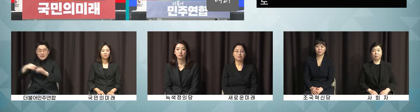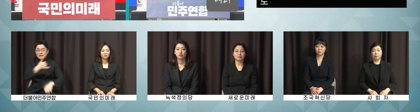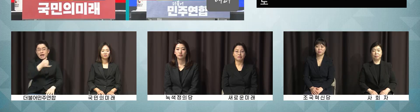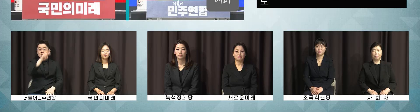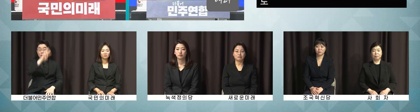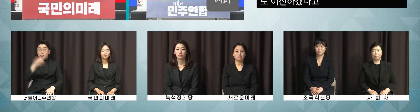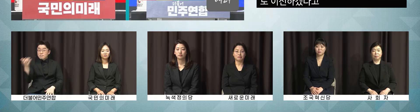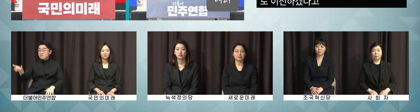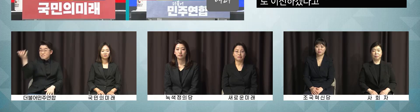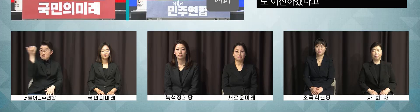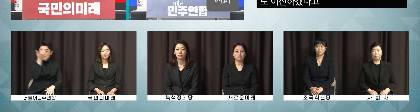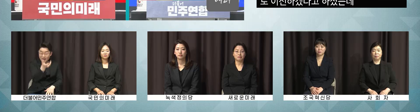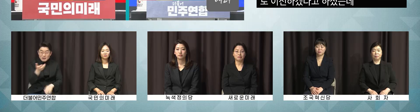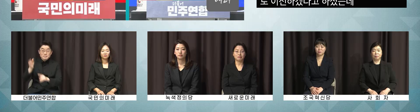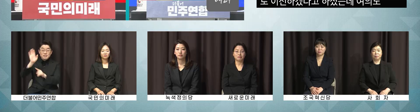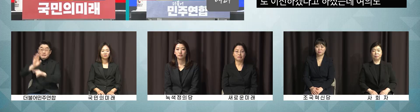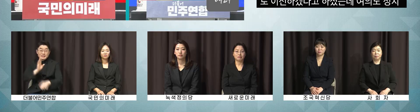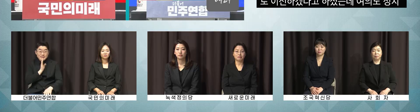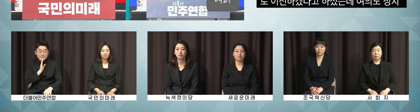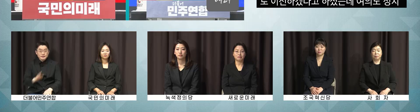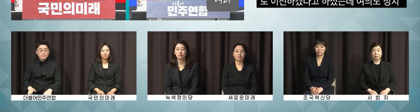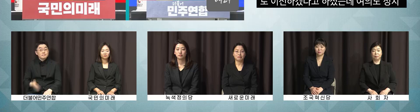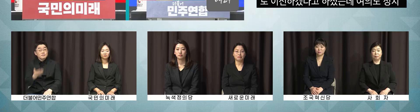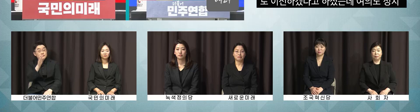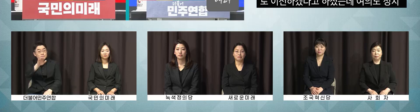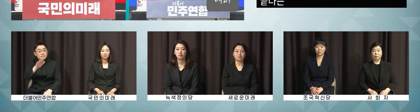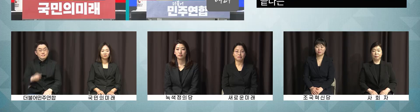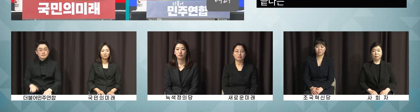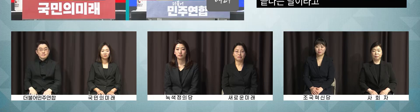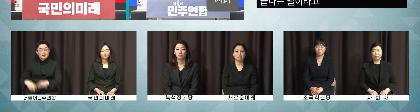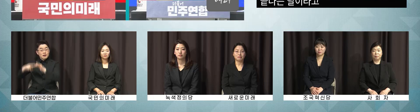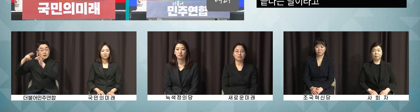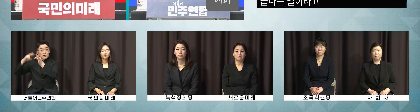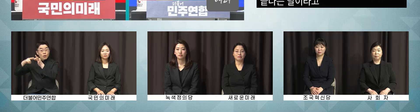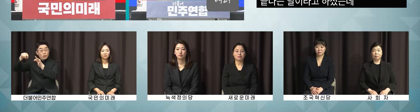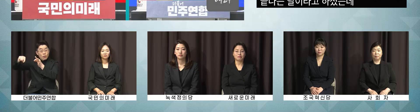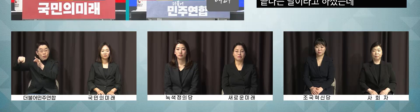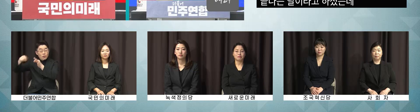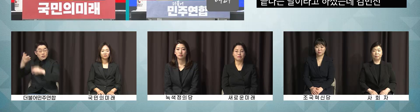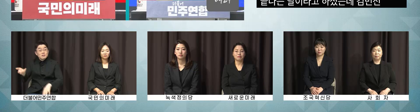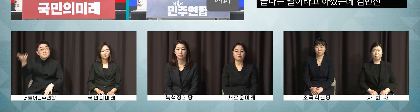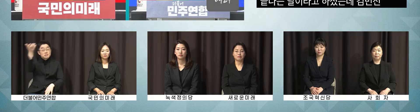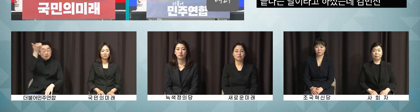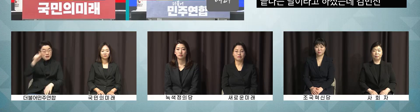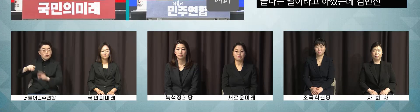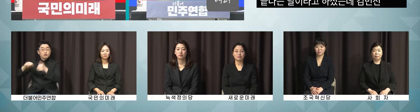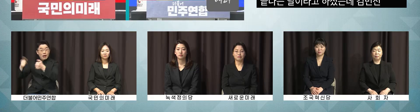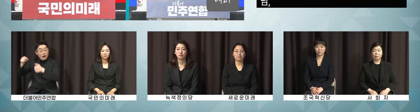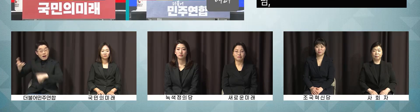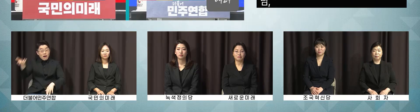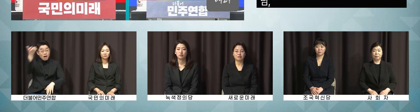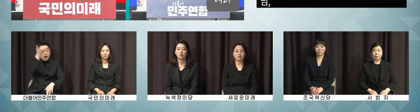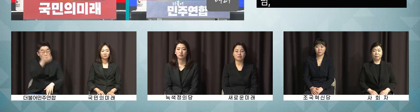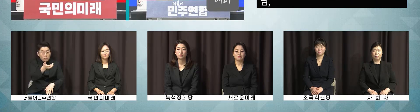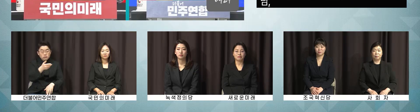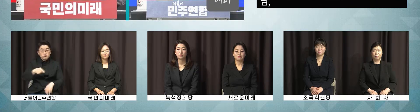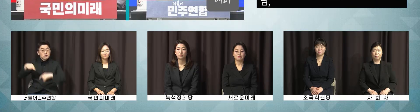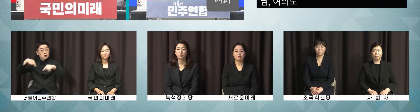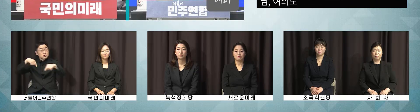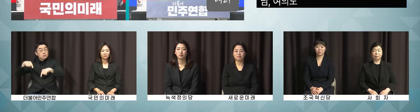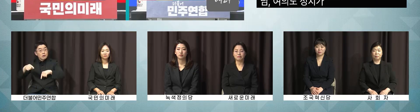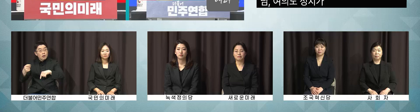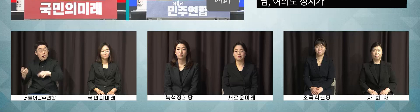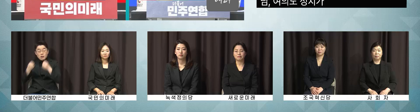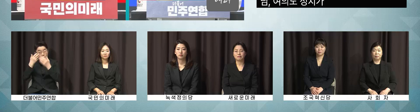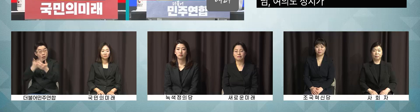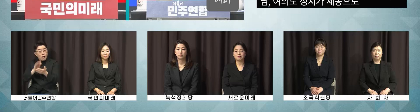날이라고 표현하셨습니다. 김민전 후보님, 여의도 정치가 국회를 세종으로 이전하는 것으로 끝이 난다고 생각하십니까? 네, 지금